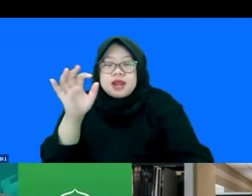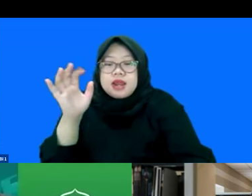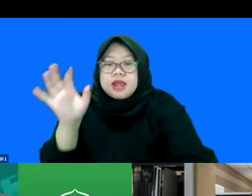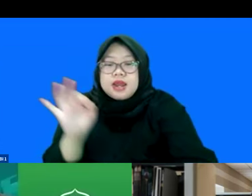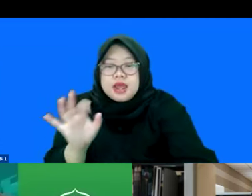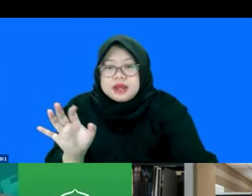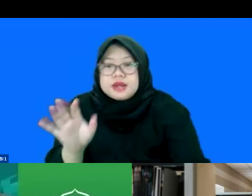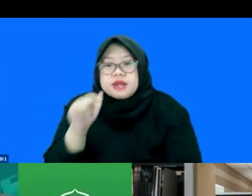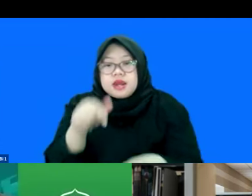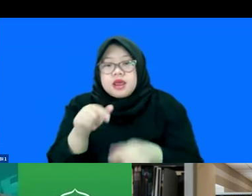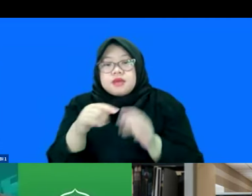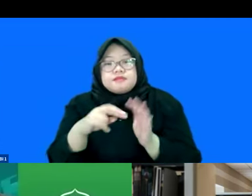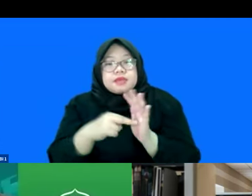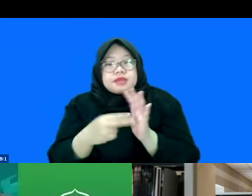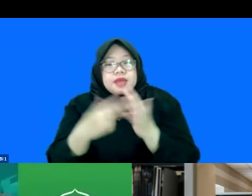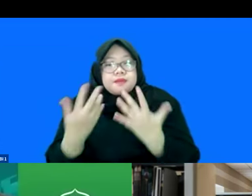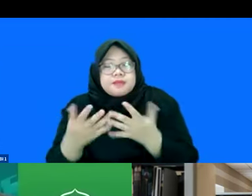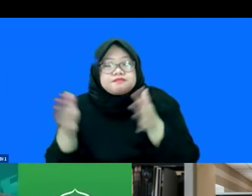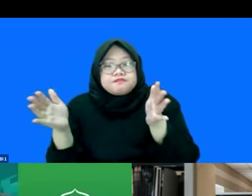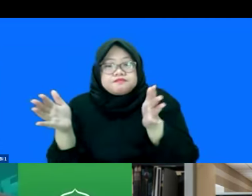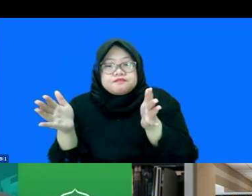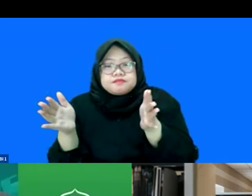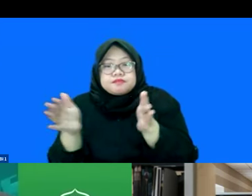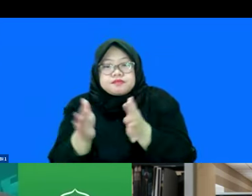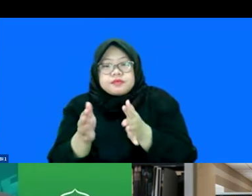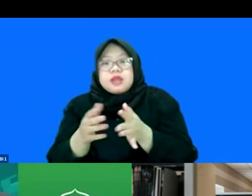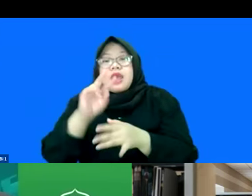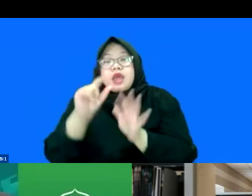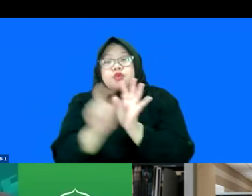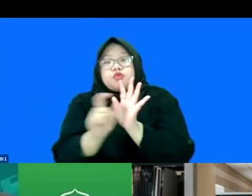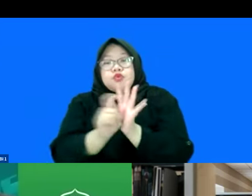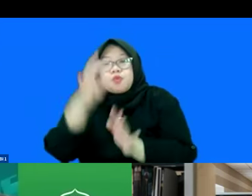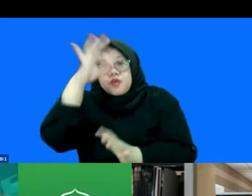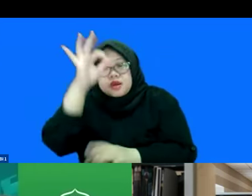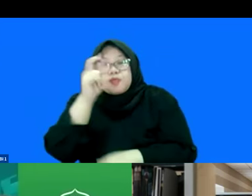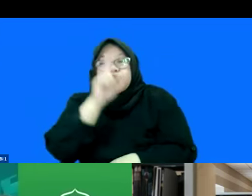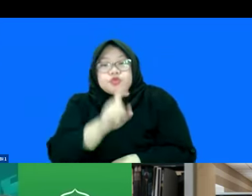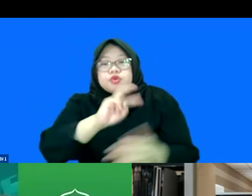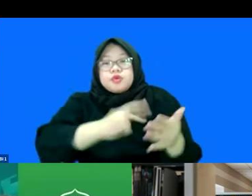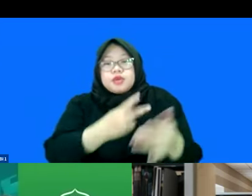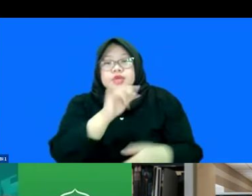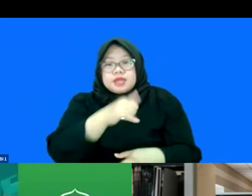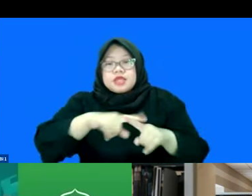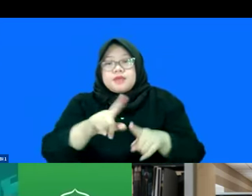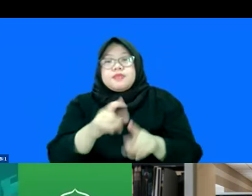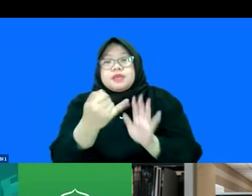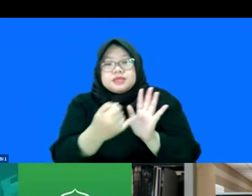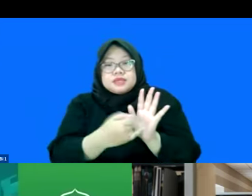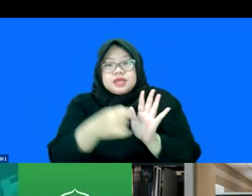Jadi singkat cerita Undang-Undang Polri itu memang perlu direvisi tapi bukan seperti ini substansinya. Gitu, terima kasih Mbak